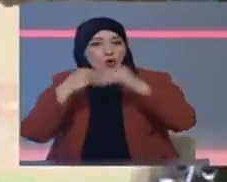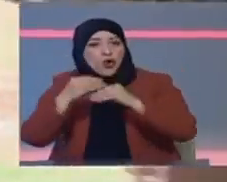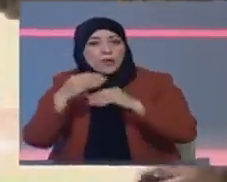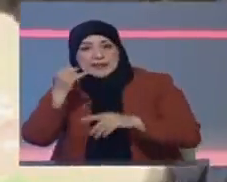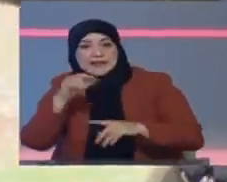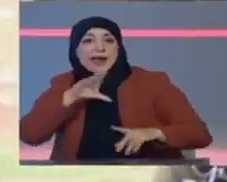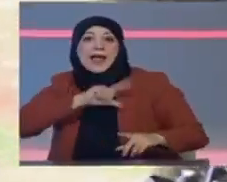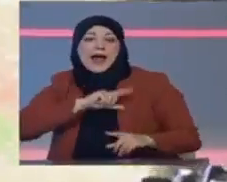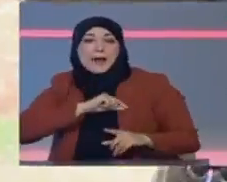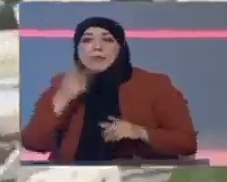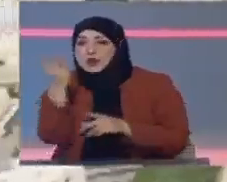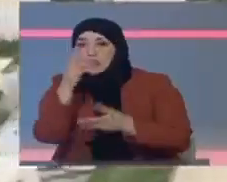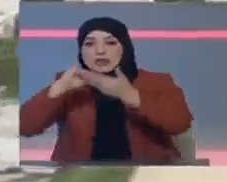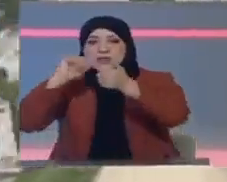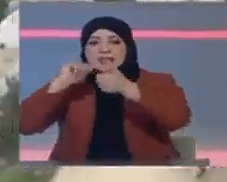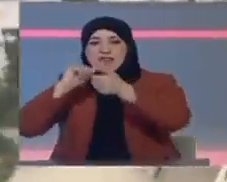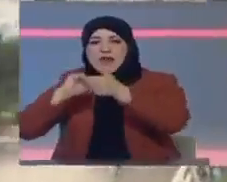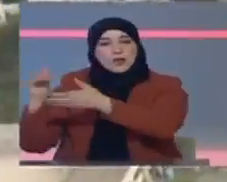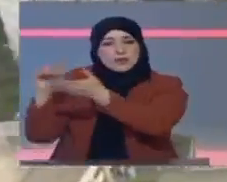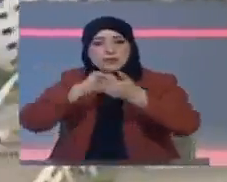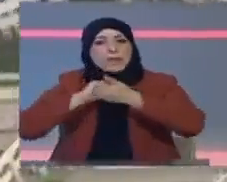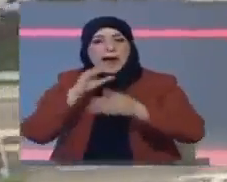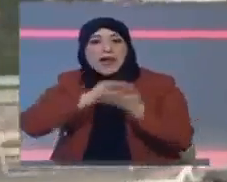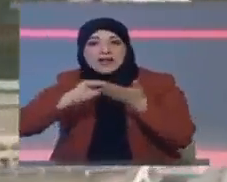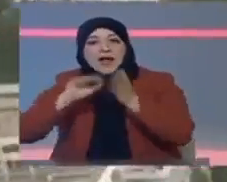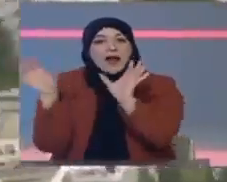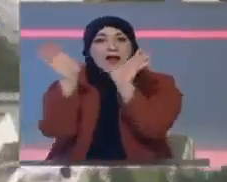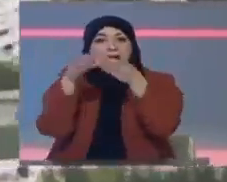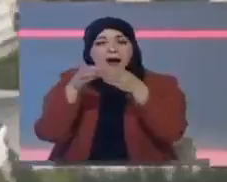الوطني الاداره العامه للعمليات